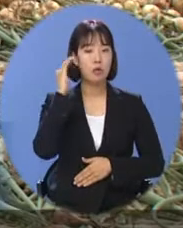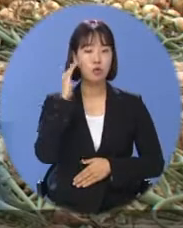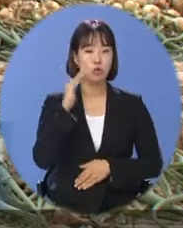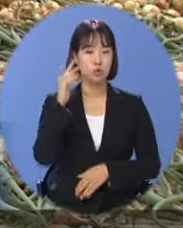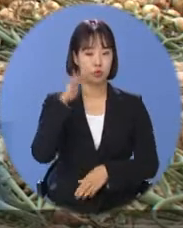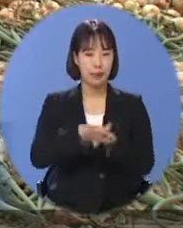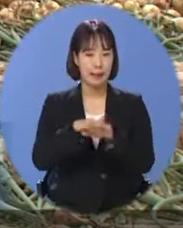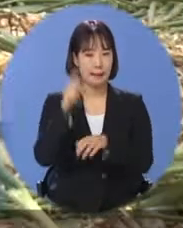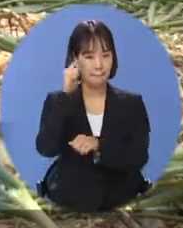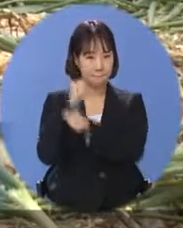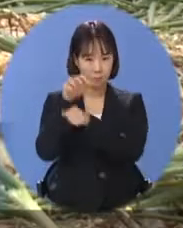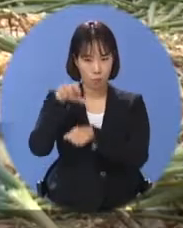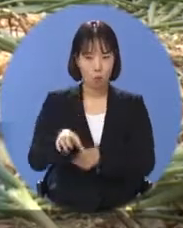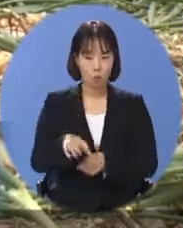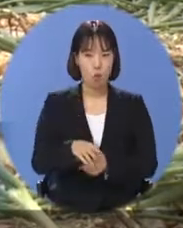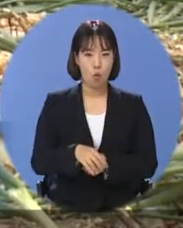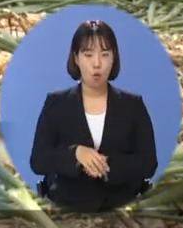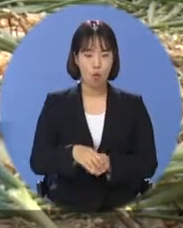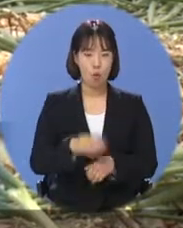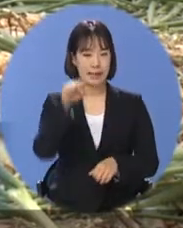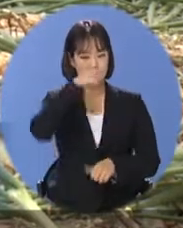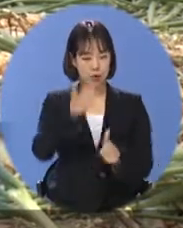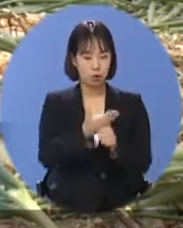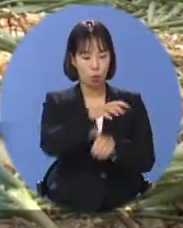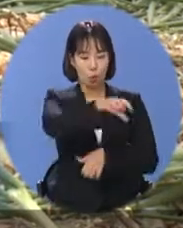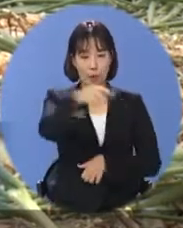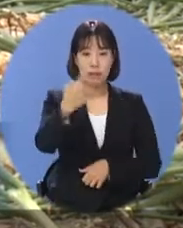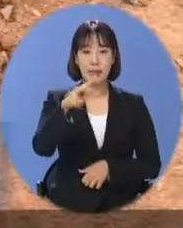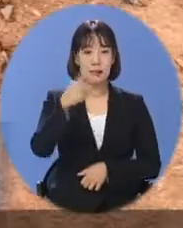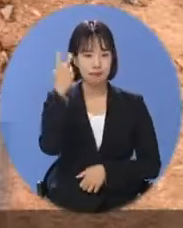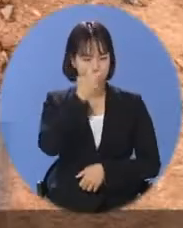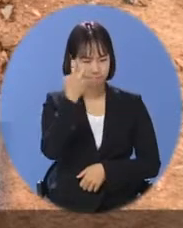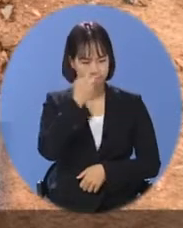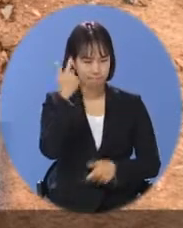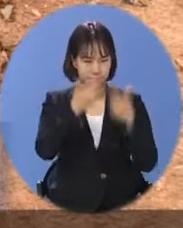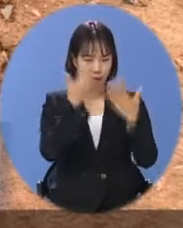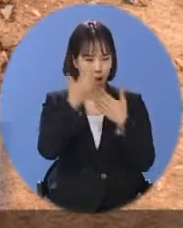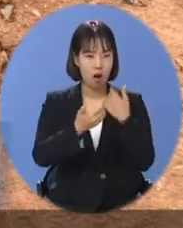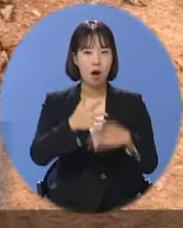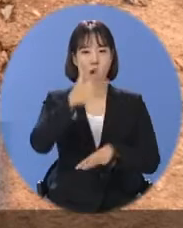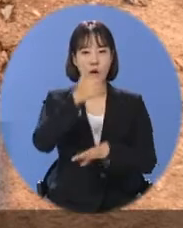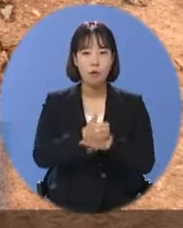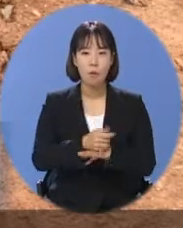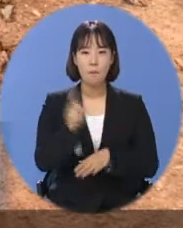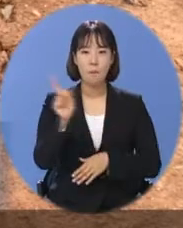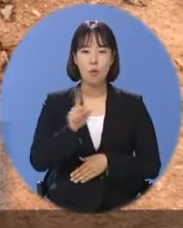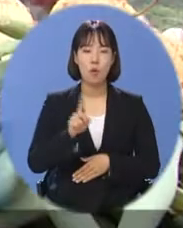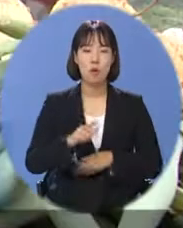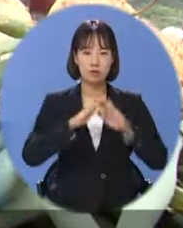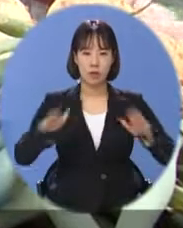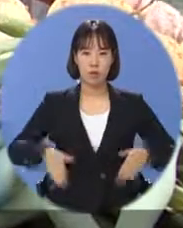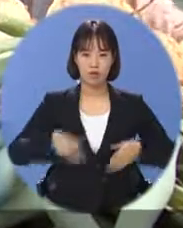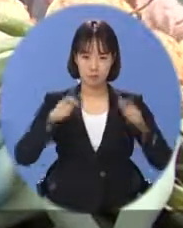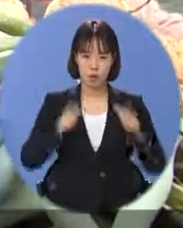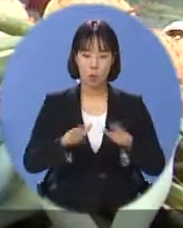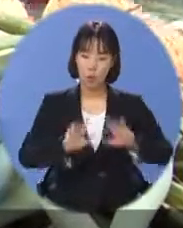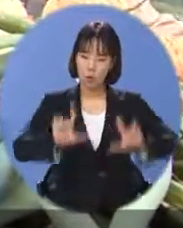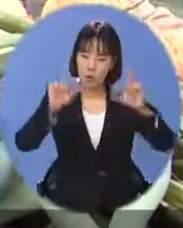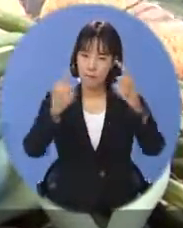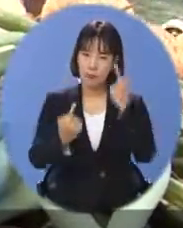한국농촌경제연구원이 전국 양파 재배농가 1,200가구를 대상으로 매년 양파 재배 의향을 조사한 결과 전남의 경우